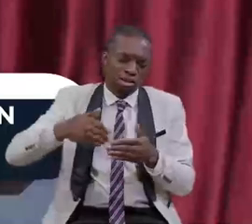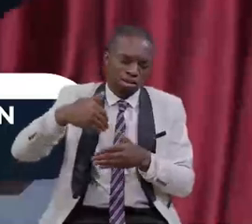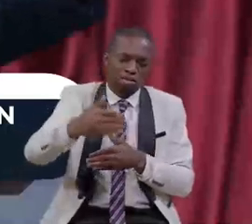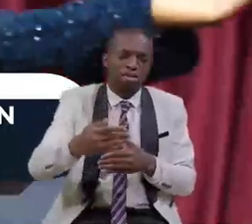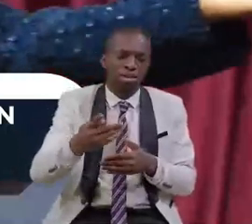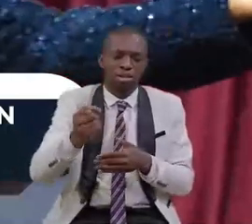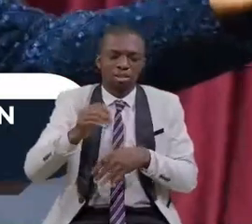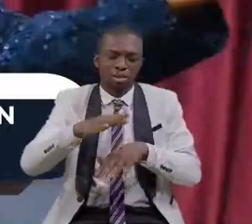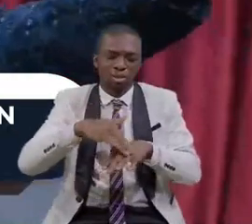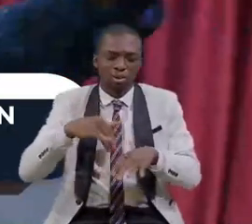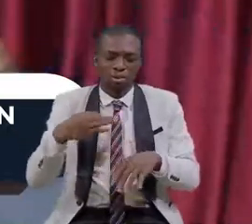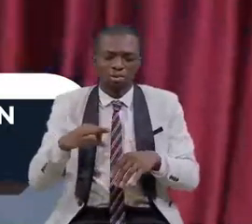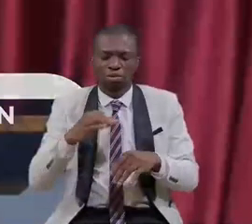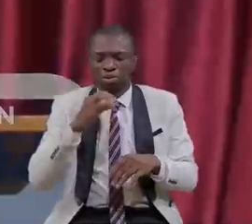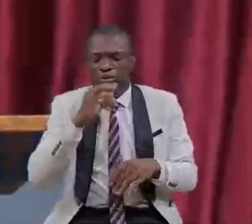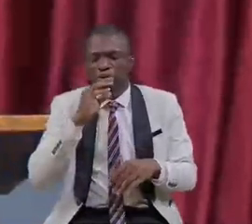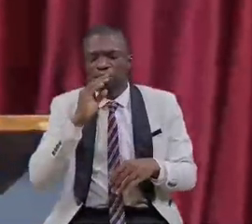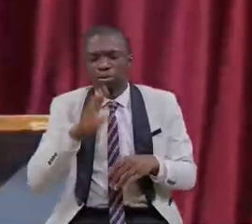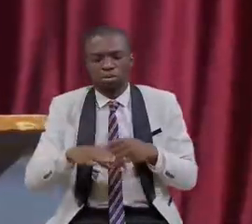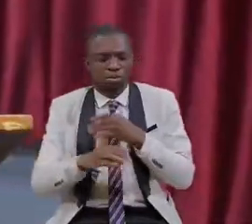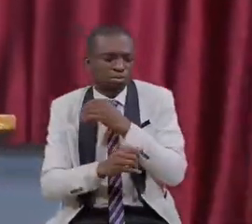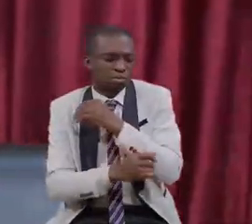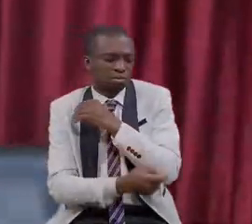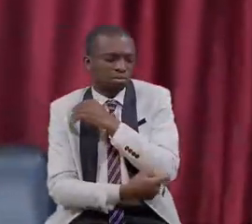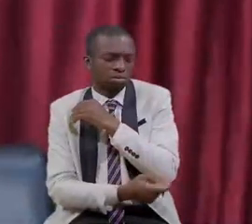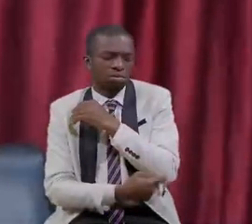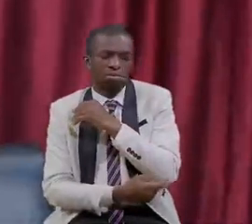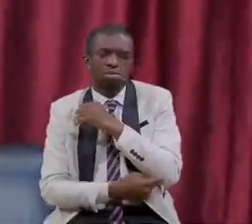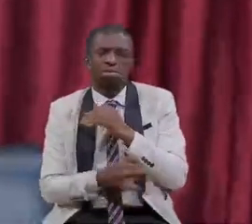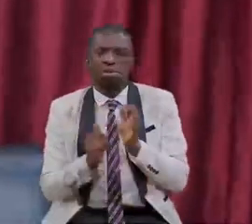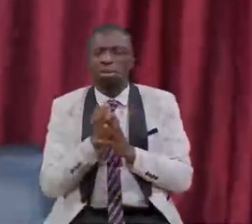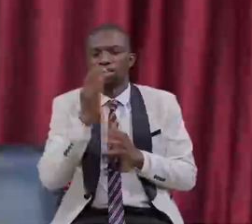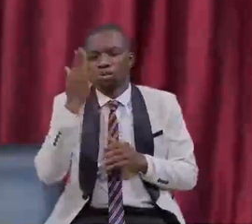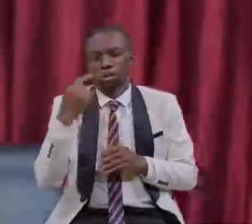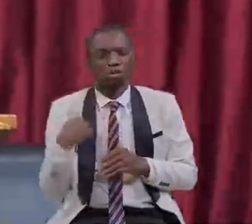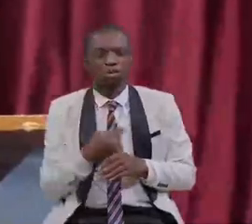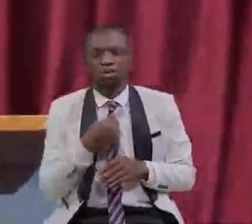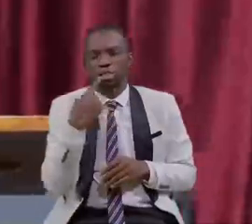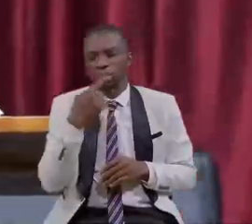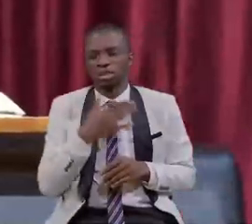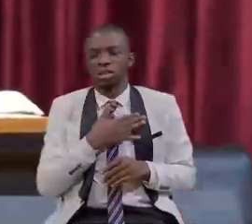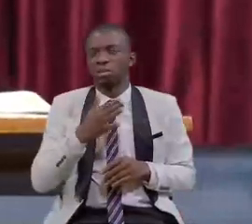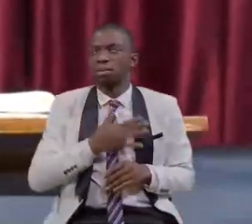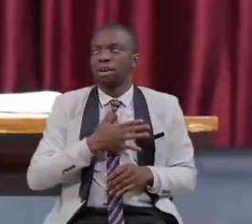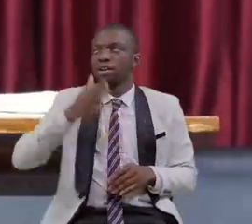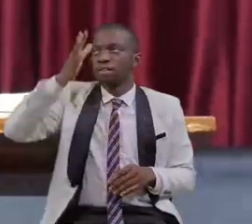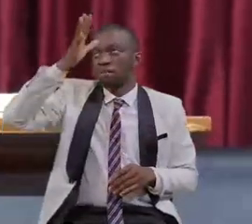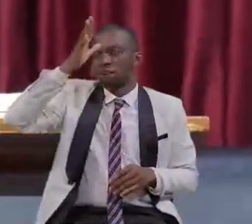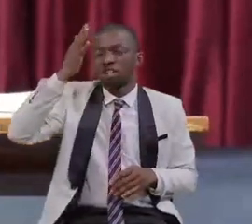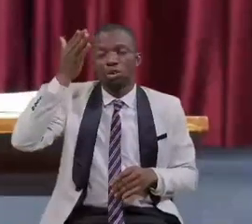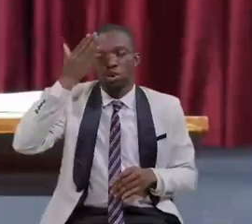leur interpellation. C'est quoi nous disons, mon Père le sait. Parce que mon Père connaît tout.